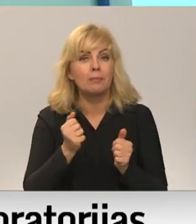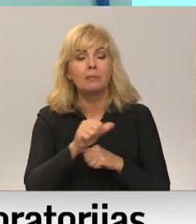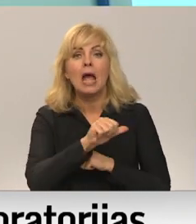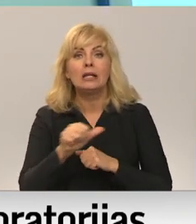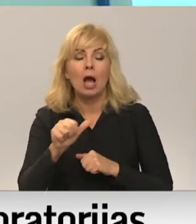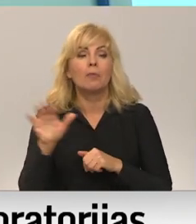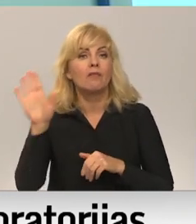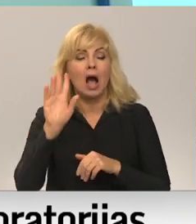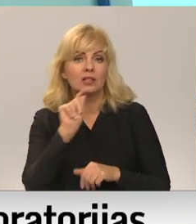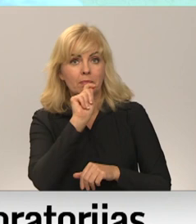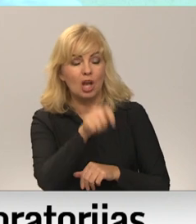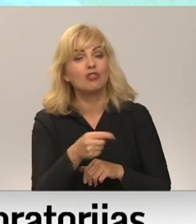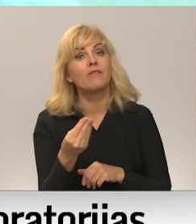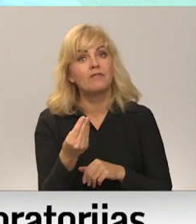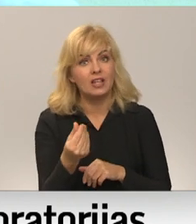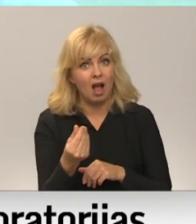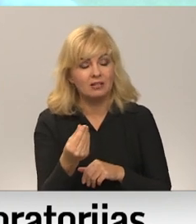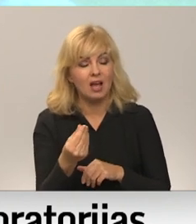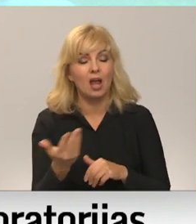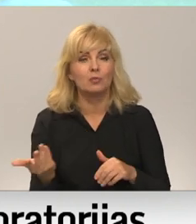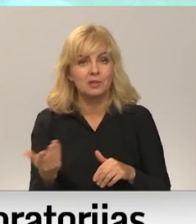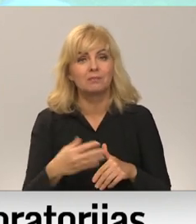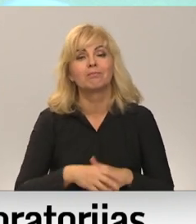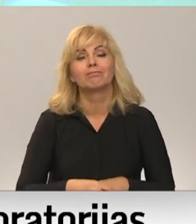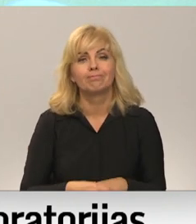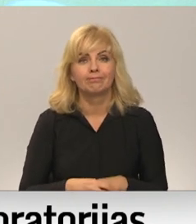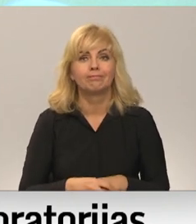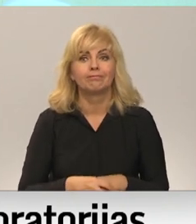valsts piešķirtais finansējums. Sandra Leitāne, Andrs Pāns, RET TV.